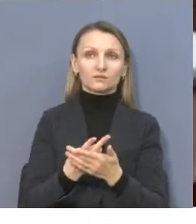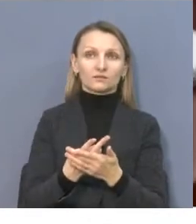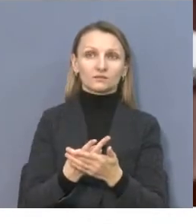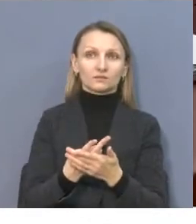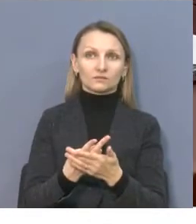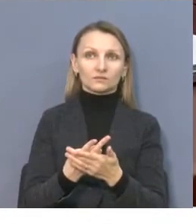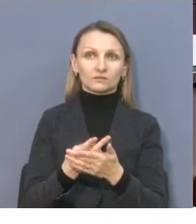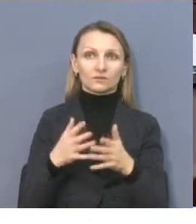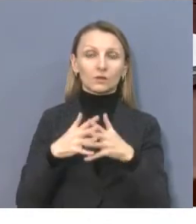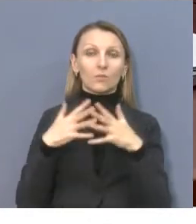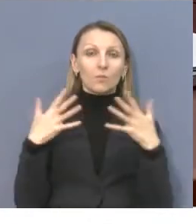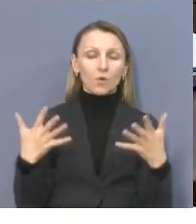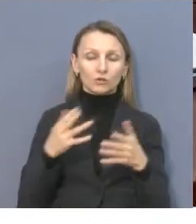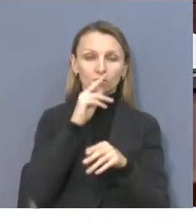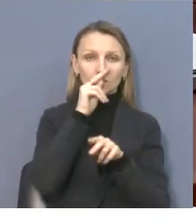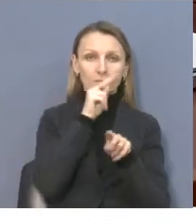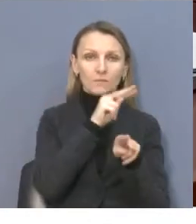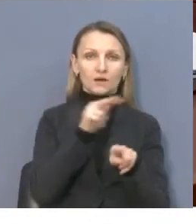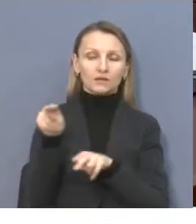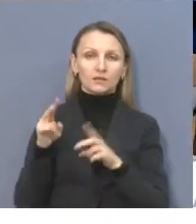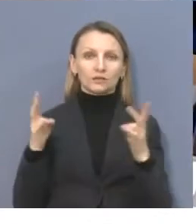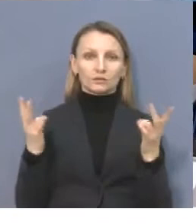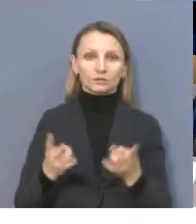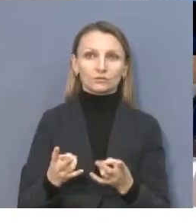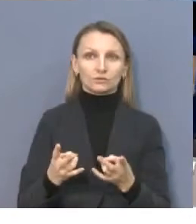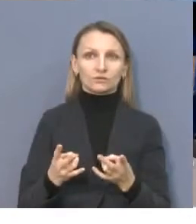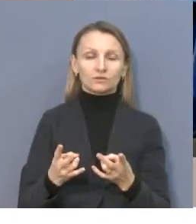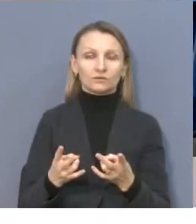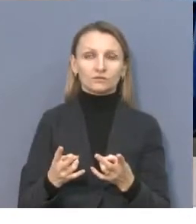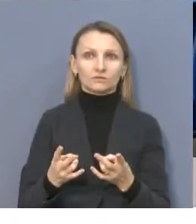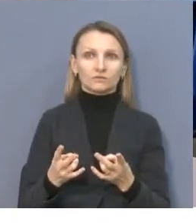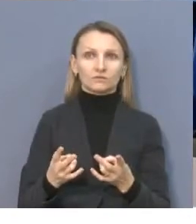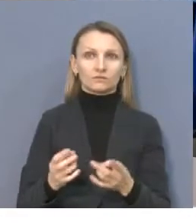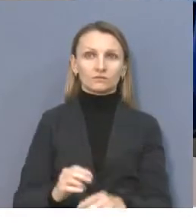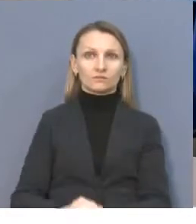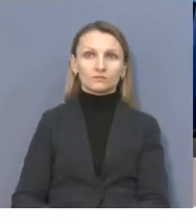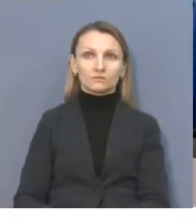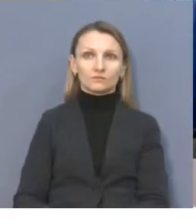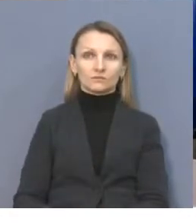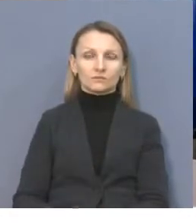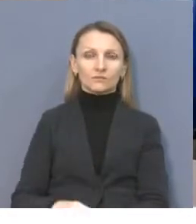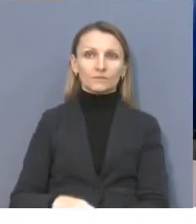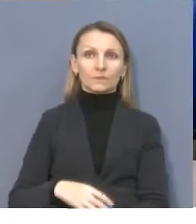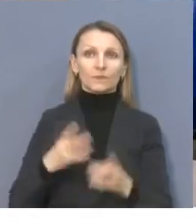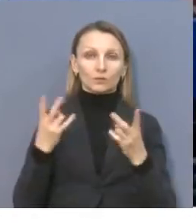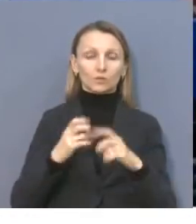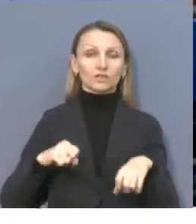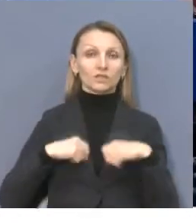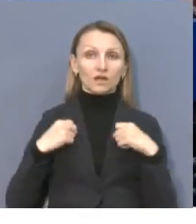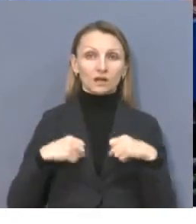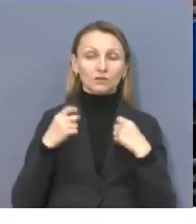большую длительность и можно это как-то привязать может давайте стимулирует лесников